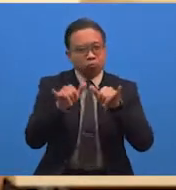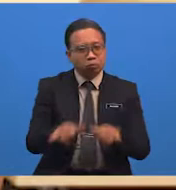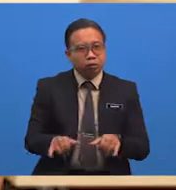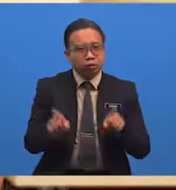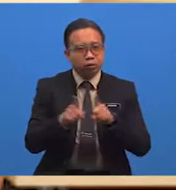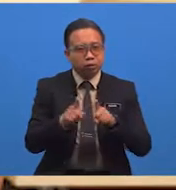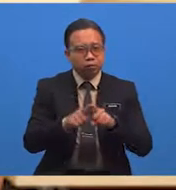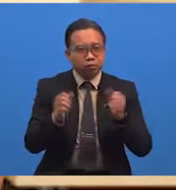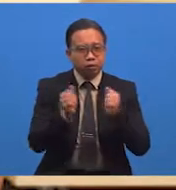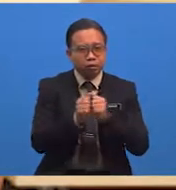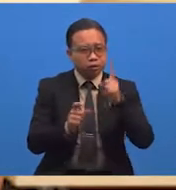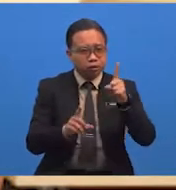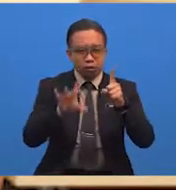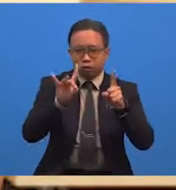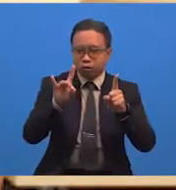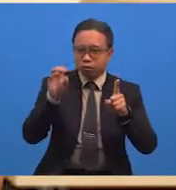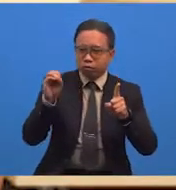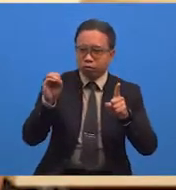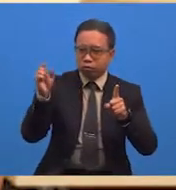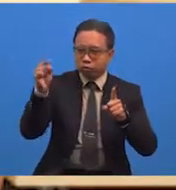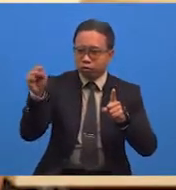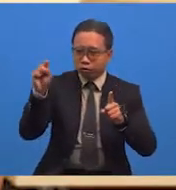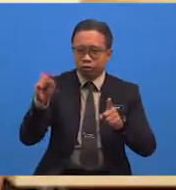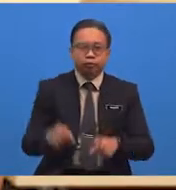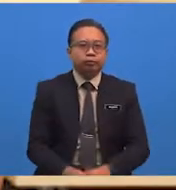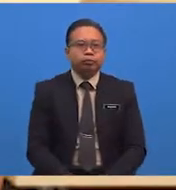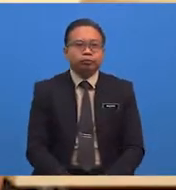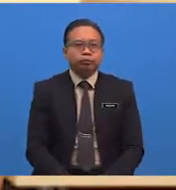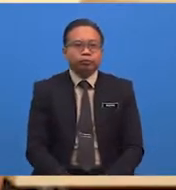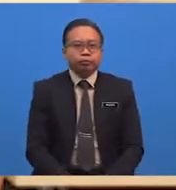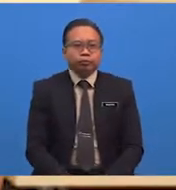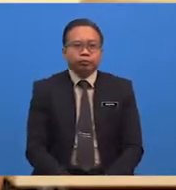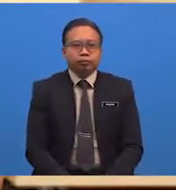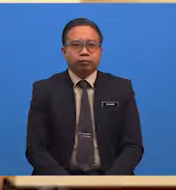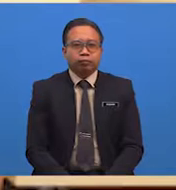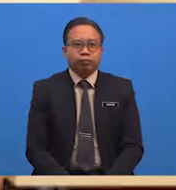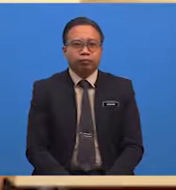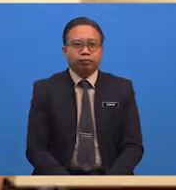tetap bersamaan dengan 180 darjah?